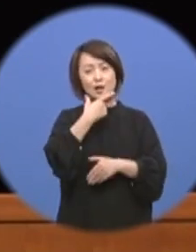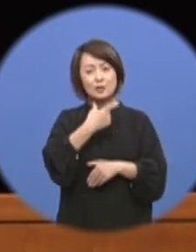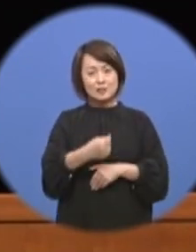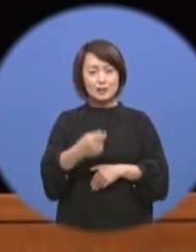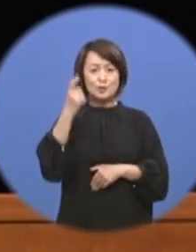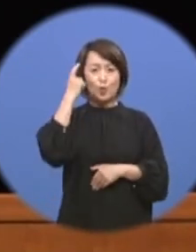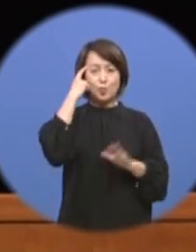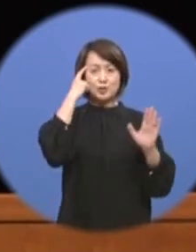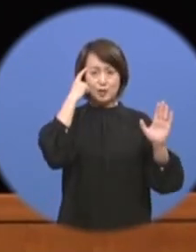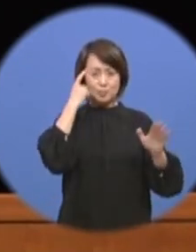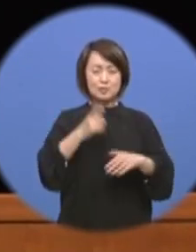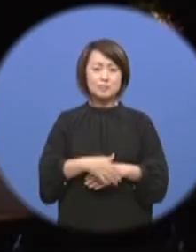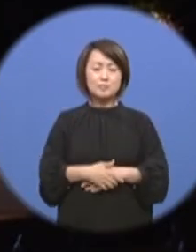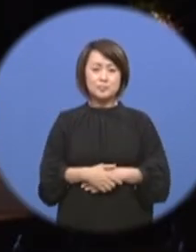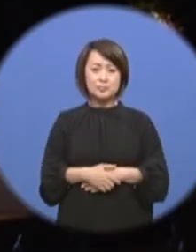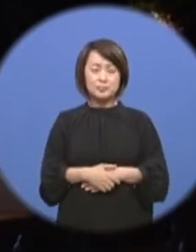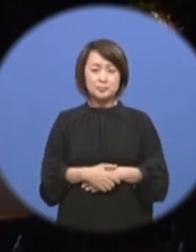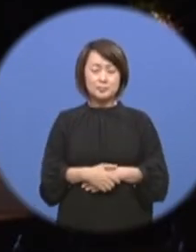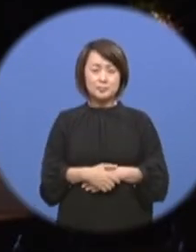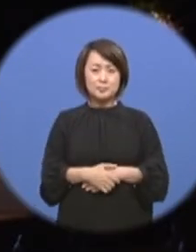ふうに思います